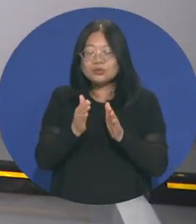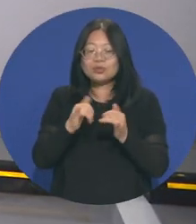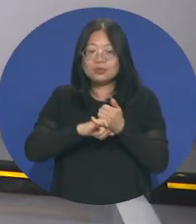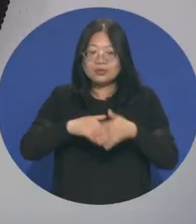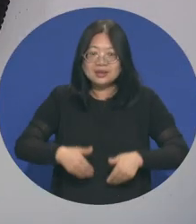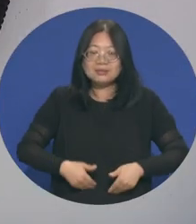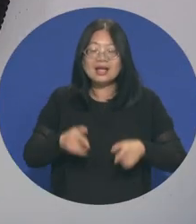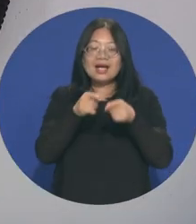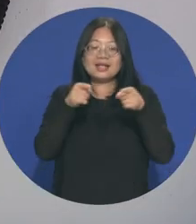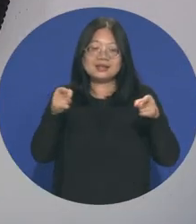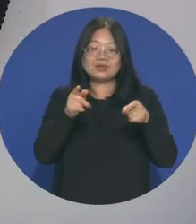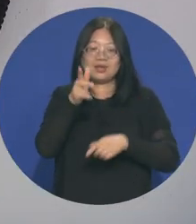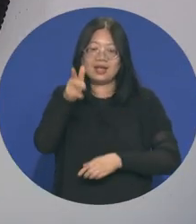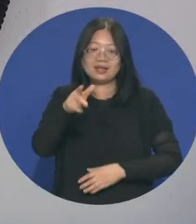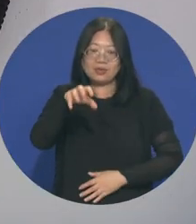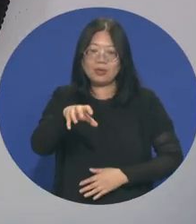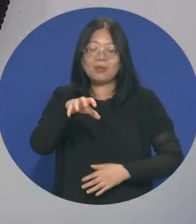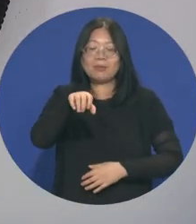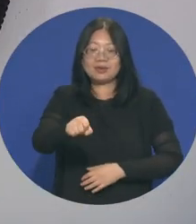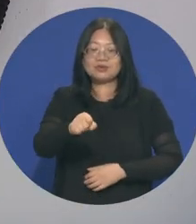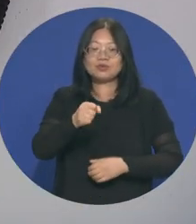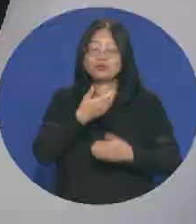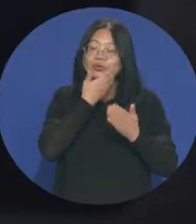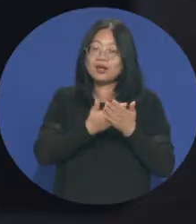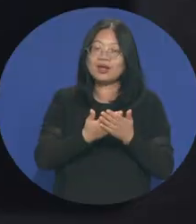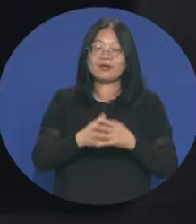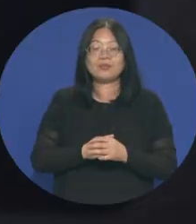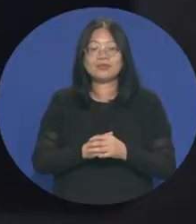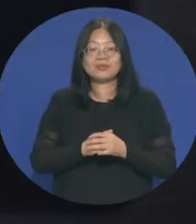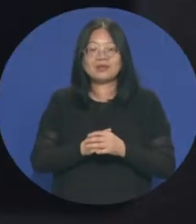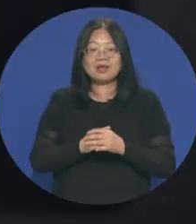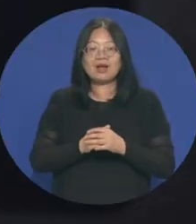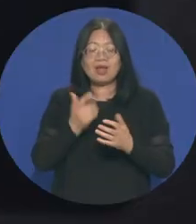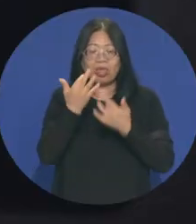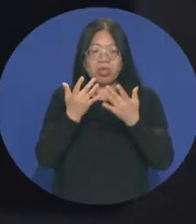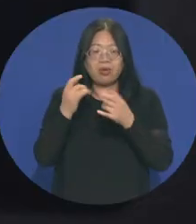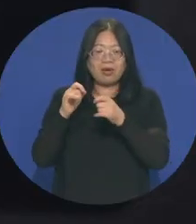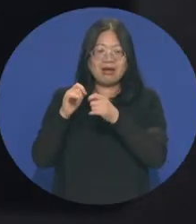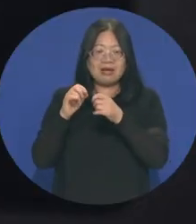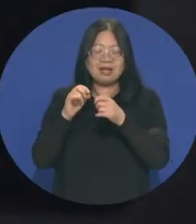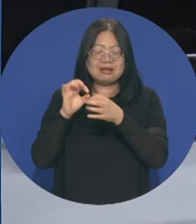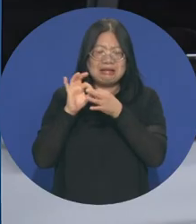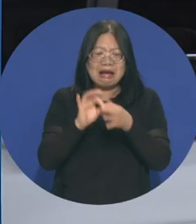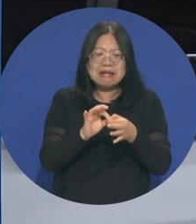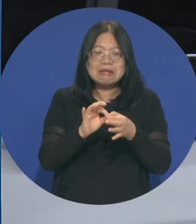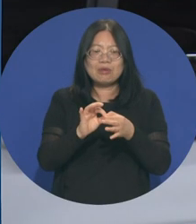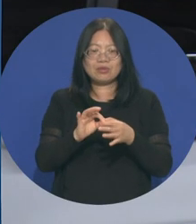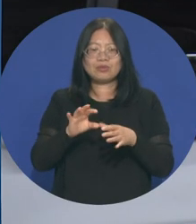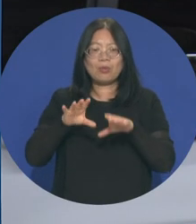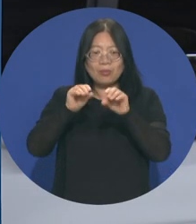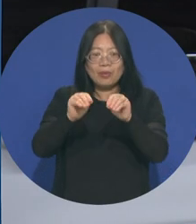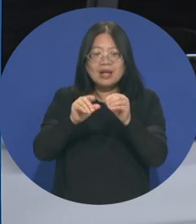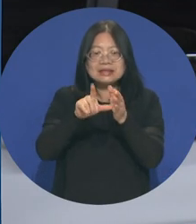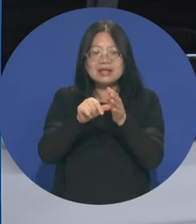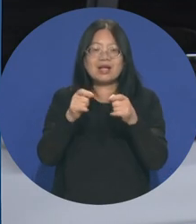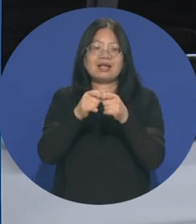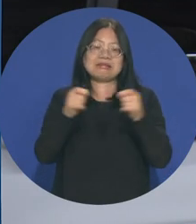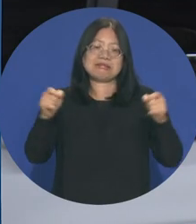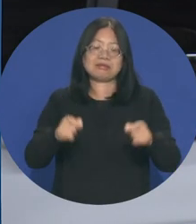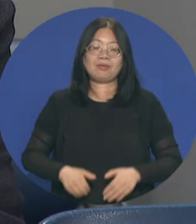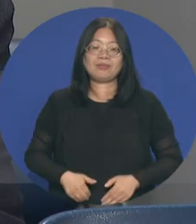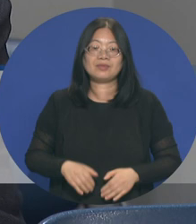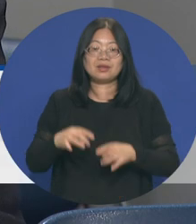주차 공간을 확보하는 것도 중요합니다. 전기차 화재 특성상 지속기간이 길고 진압에도 시간이 오래 걸리기